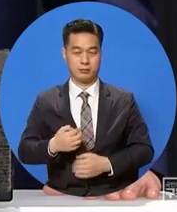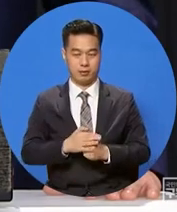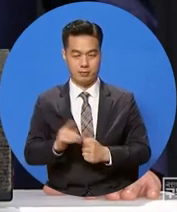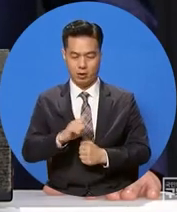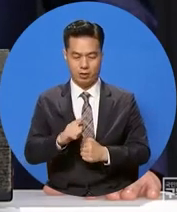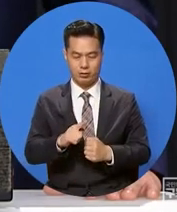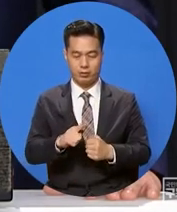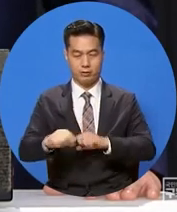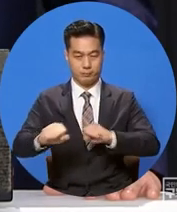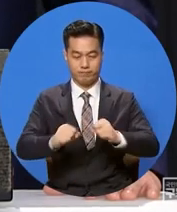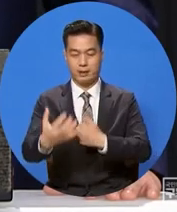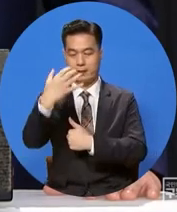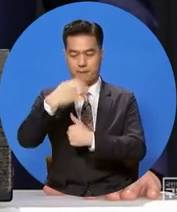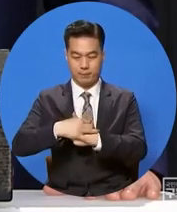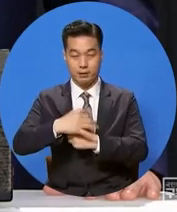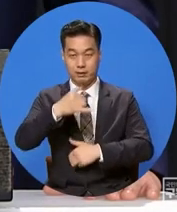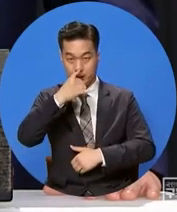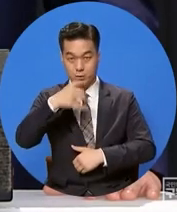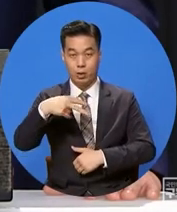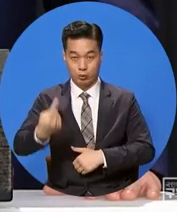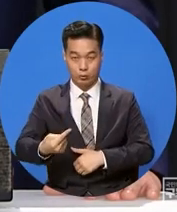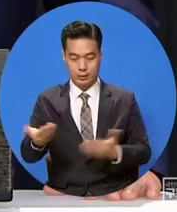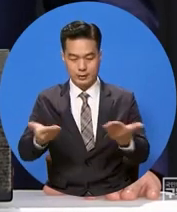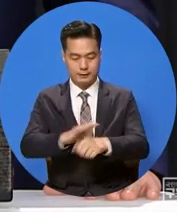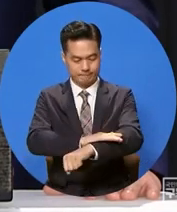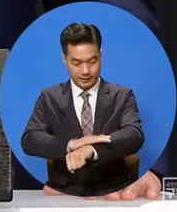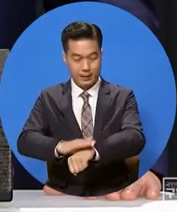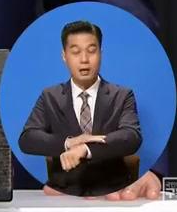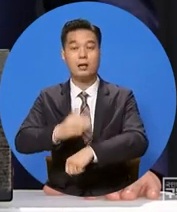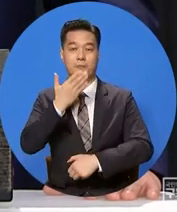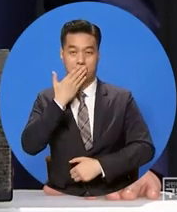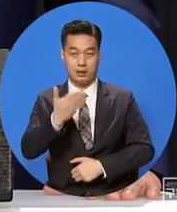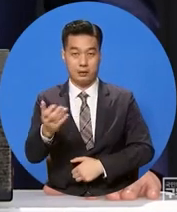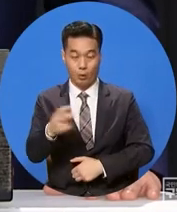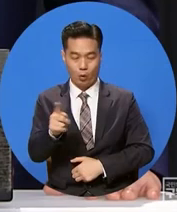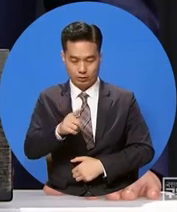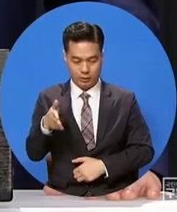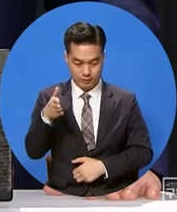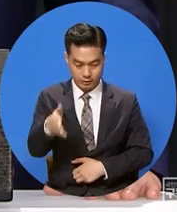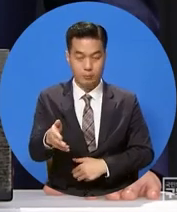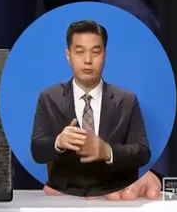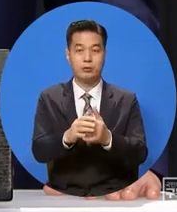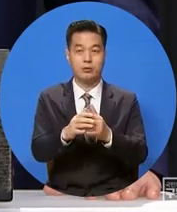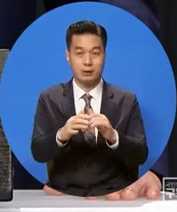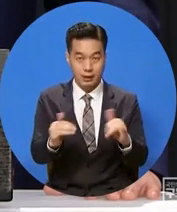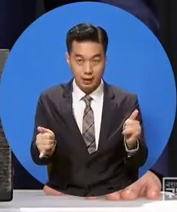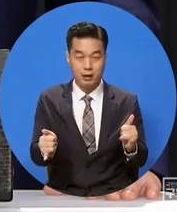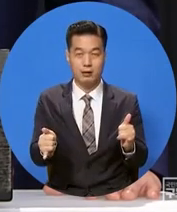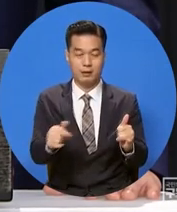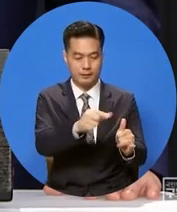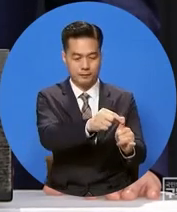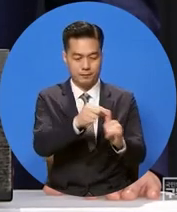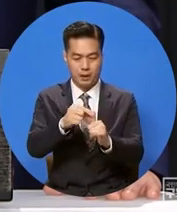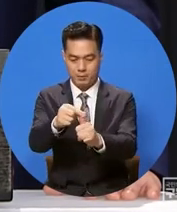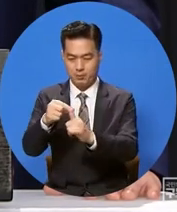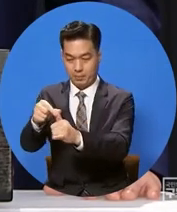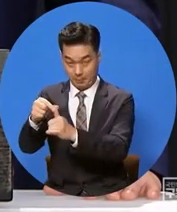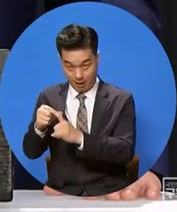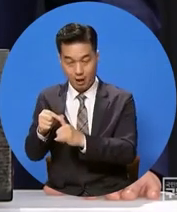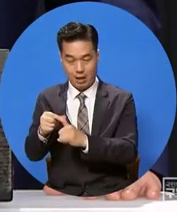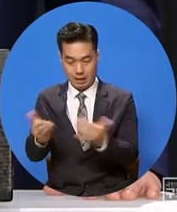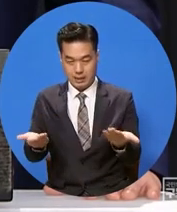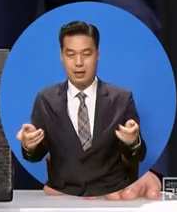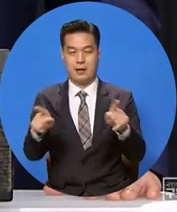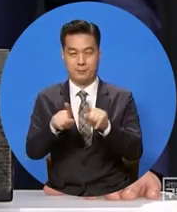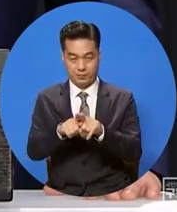어떤 일을 맡더라도 그 일머리라는 게 있는 것이고 또 어떤 전문가들을 아, 모셔다가 이렇게